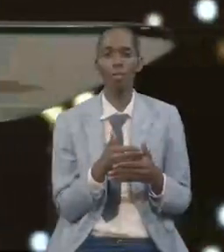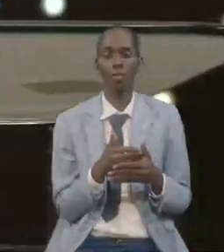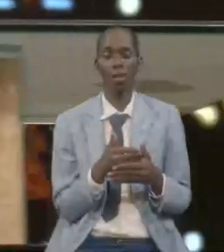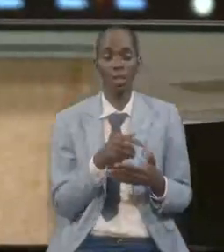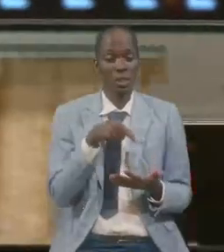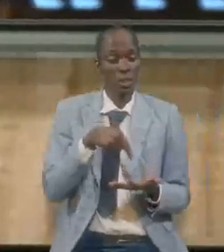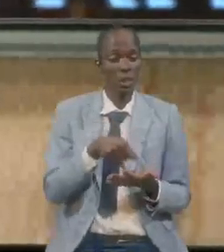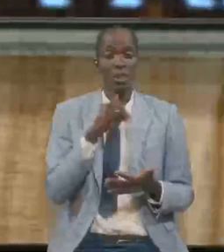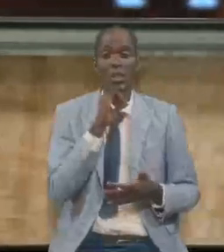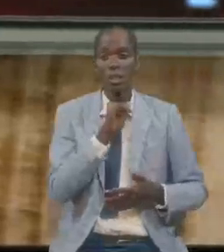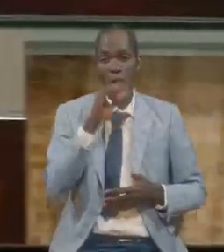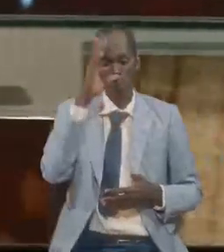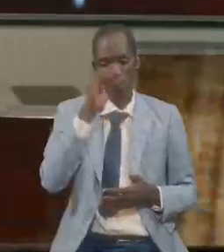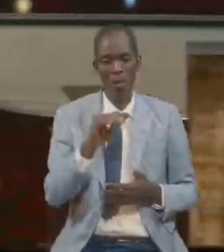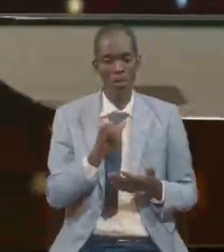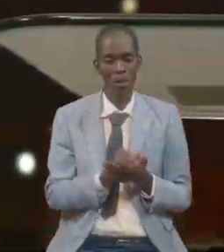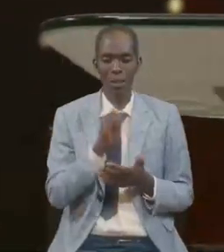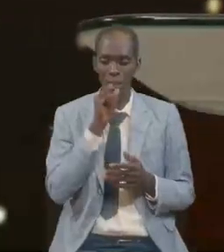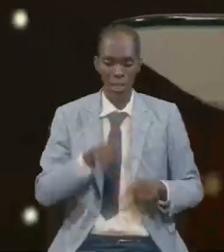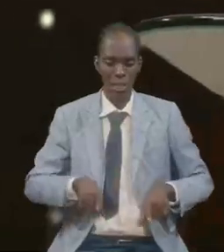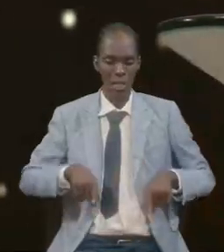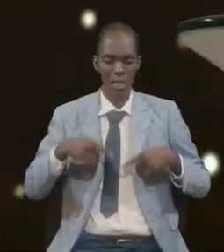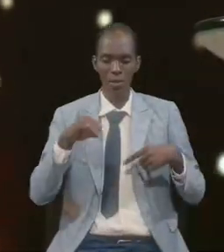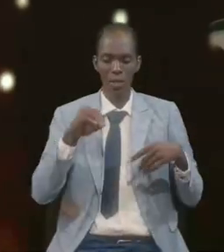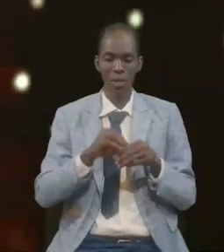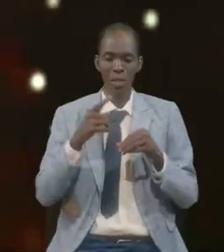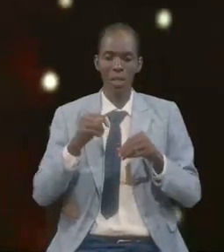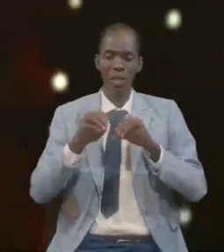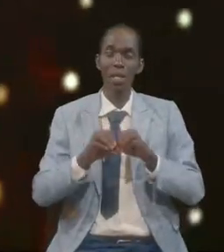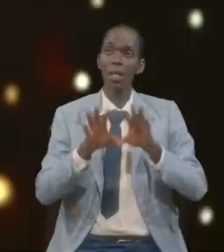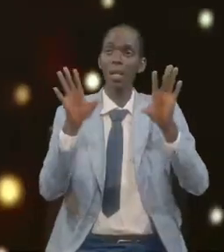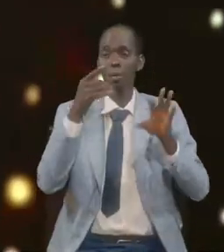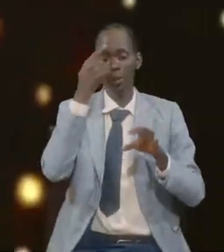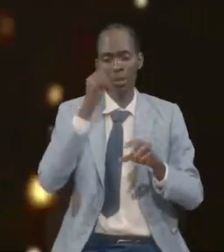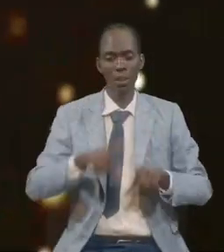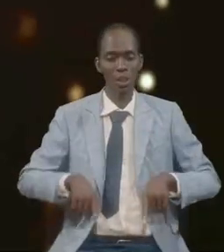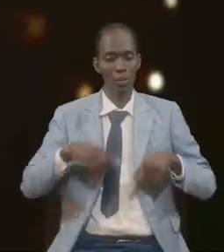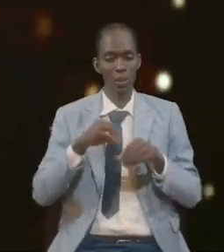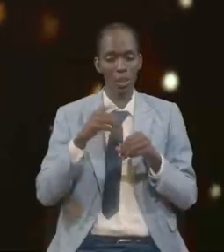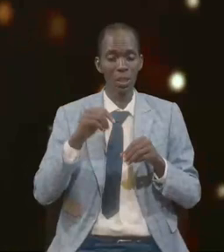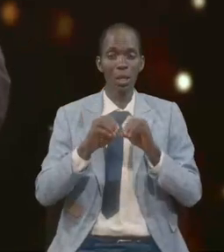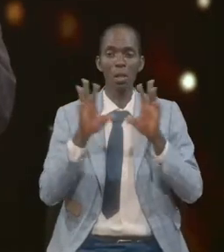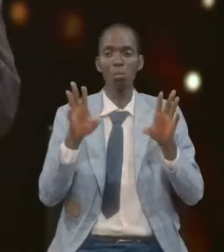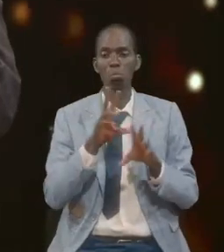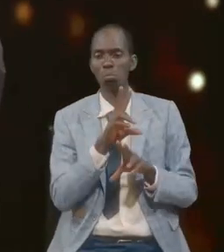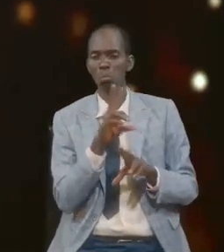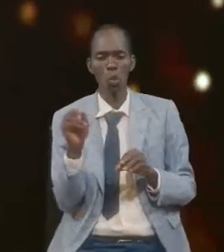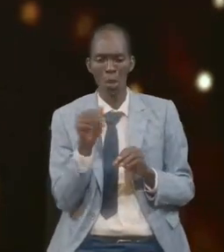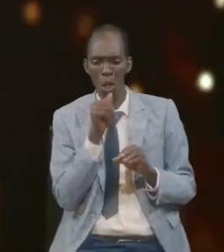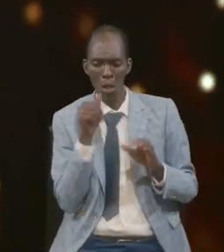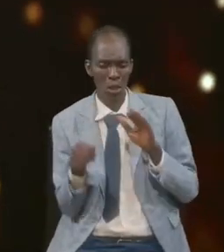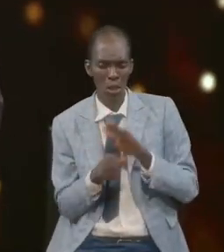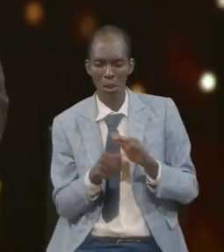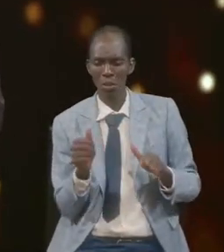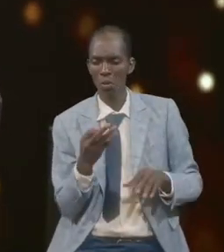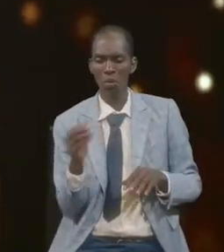Voici l'homme qui vit dans la lumière. Parce qu'il vit dans la lumière, il n'y a pas d'ombre,